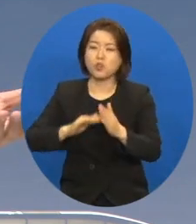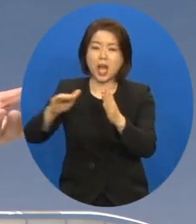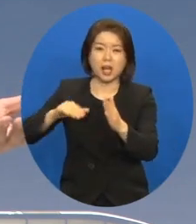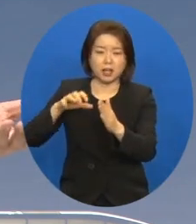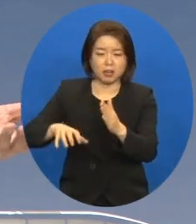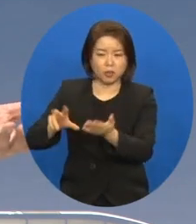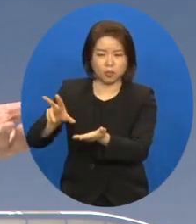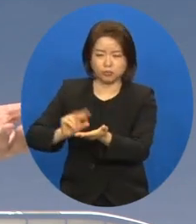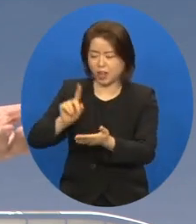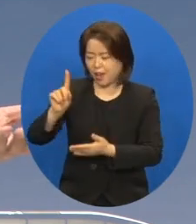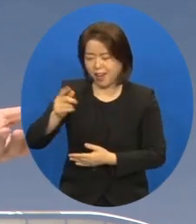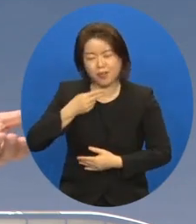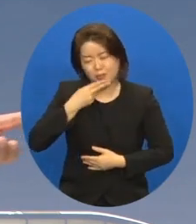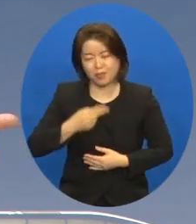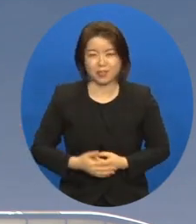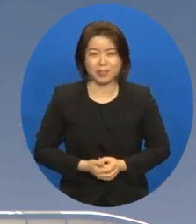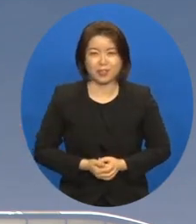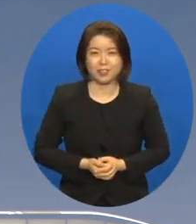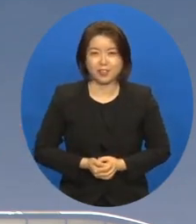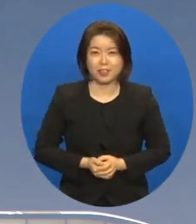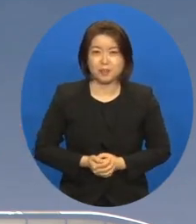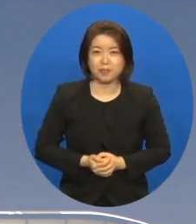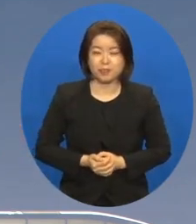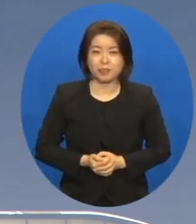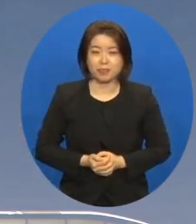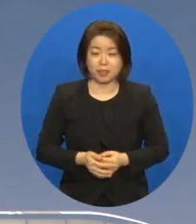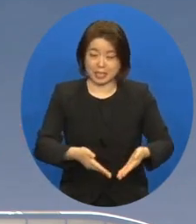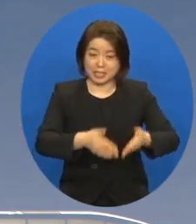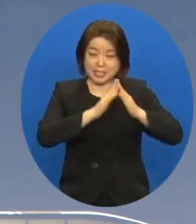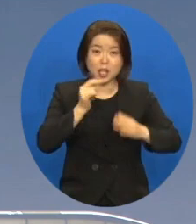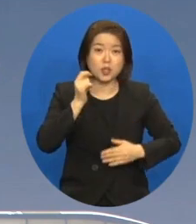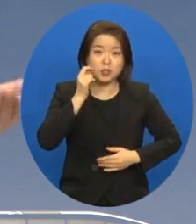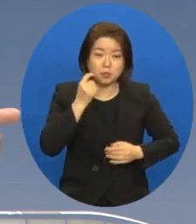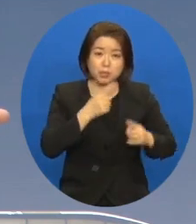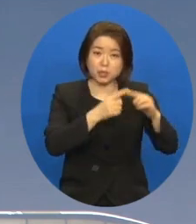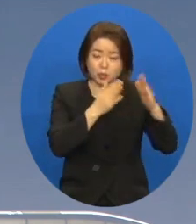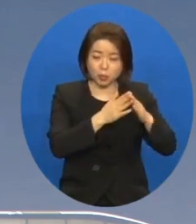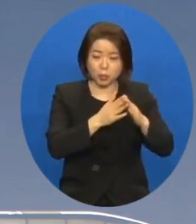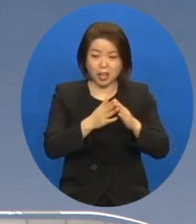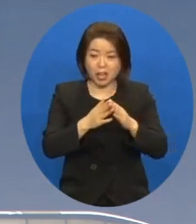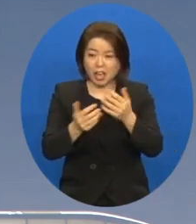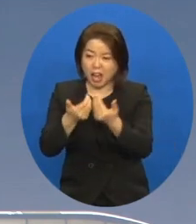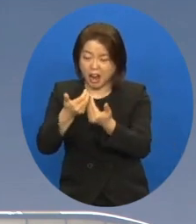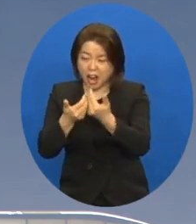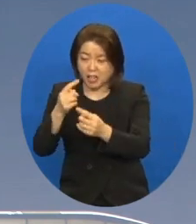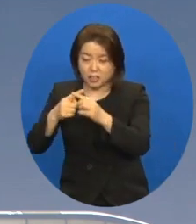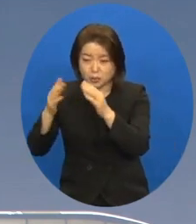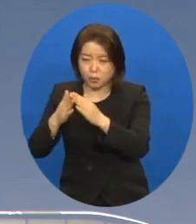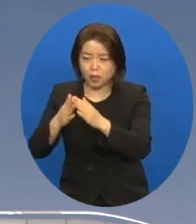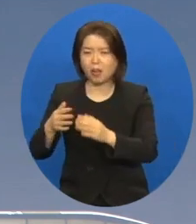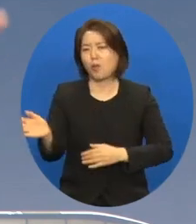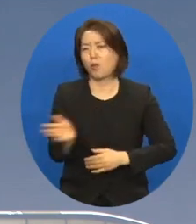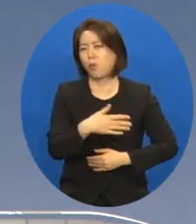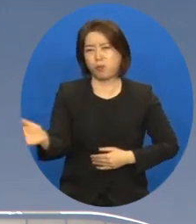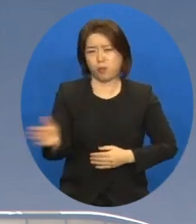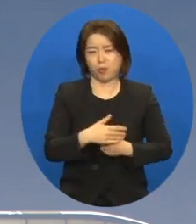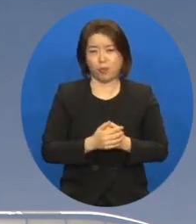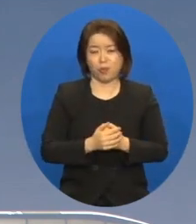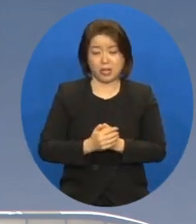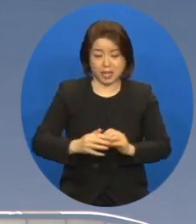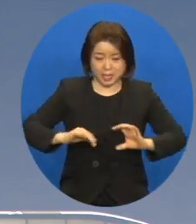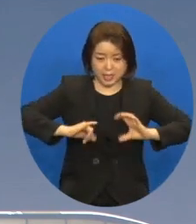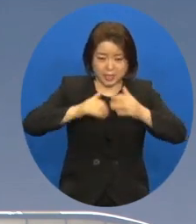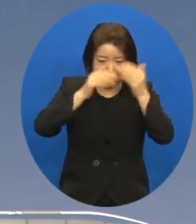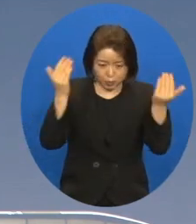문제될 거 하나도 없습니다. 세우지 못할 교회, 시험된 교회 있을 수도 없습니다. 세상도 다